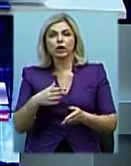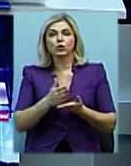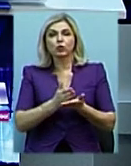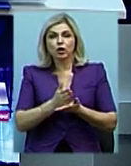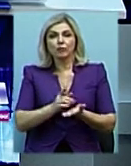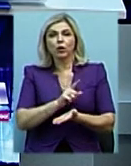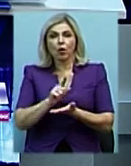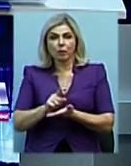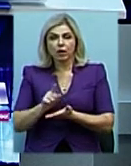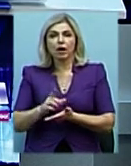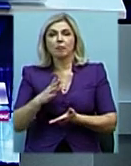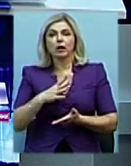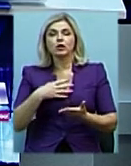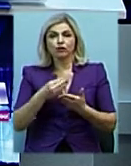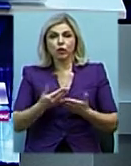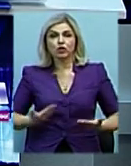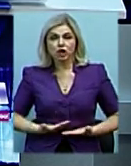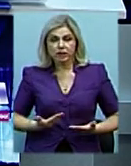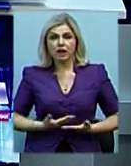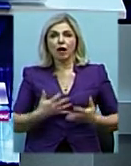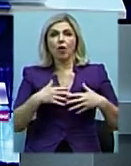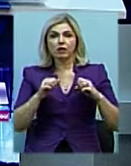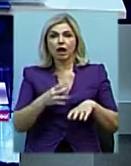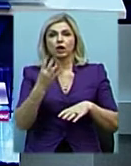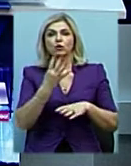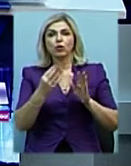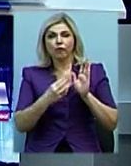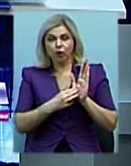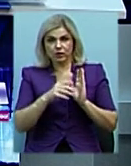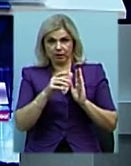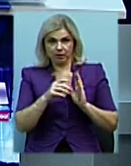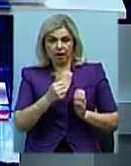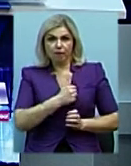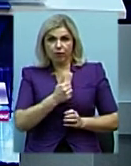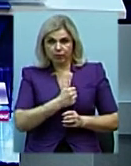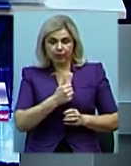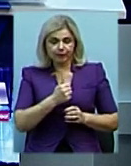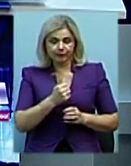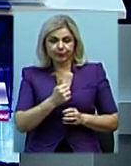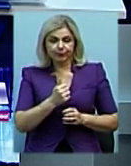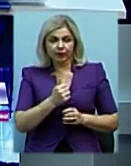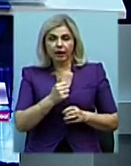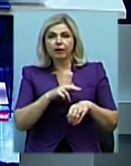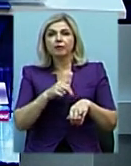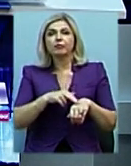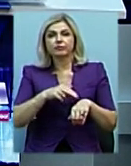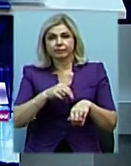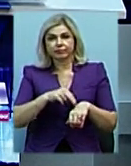віддали 48 правоохоронців. Колеги, близькі загиблих поклали квіти до пам'ятного знаку, встановленого на